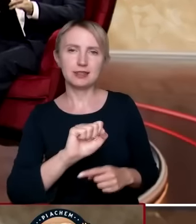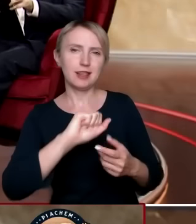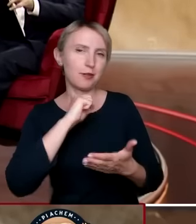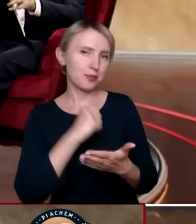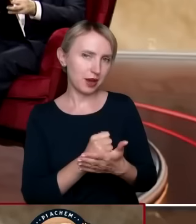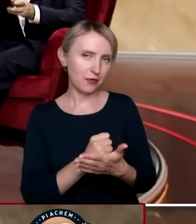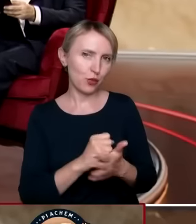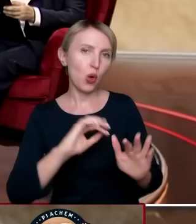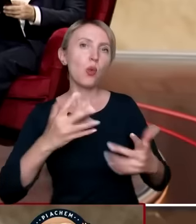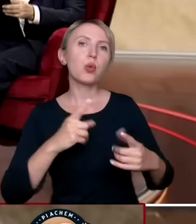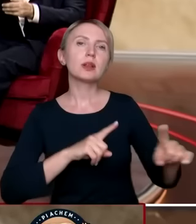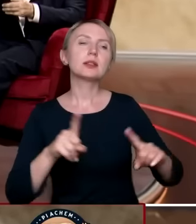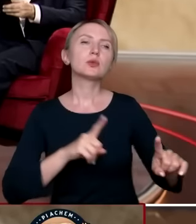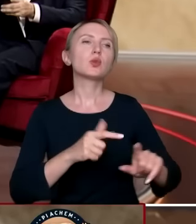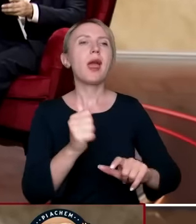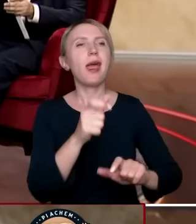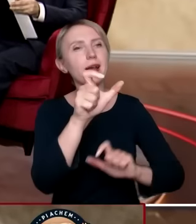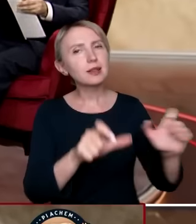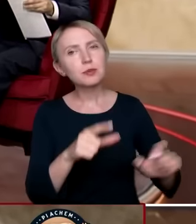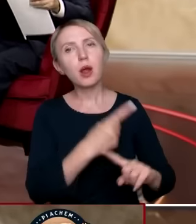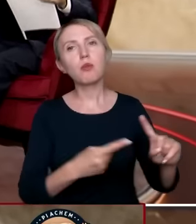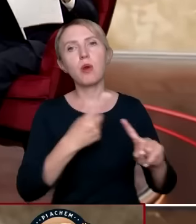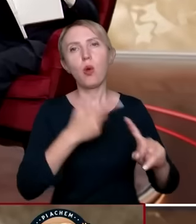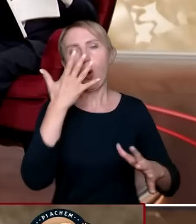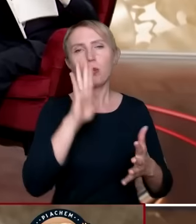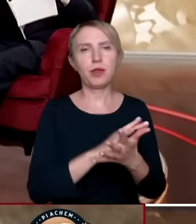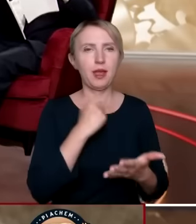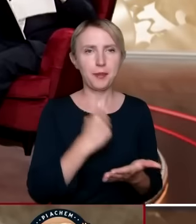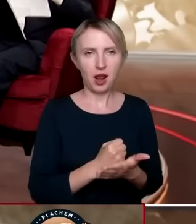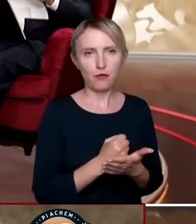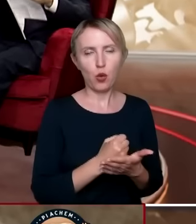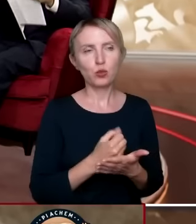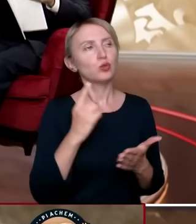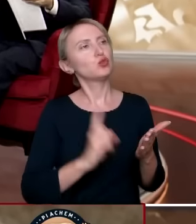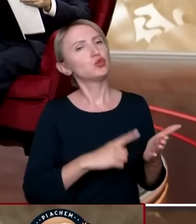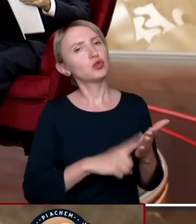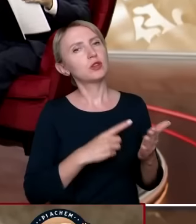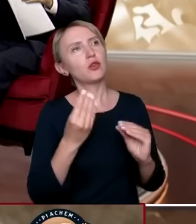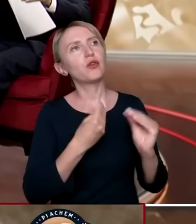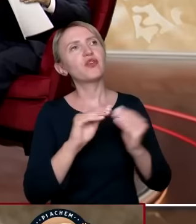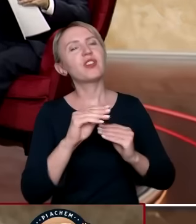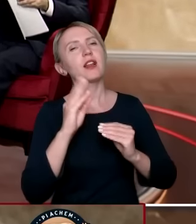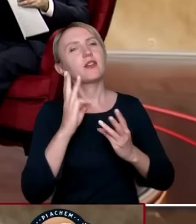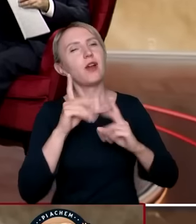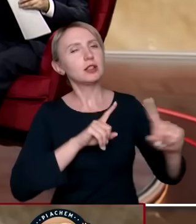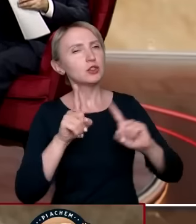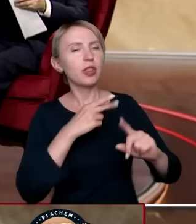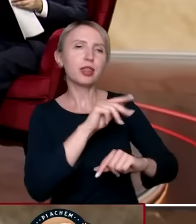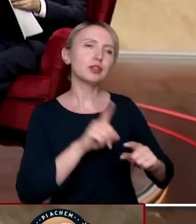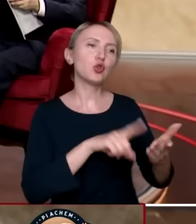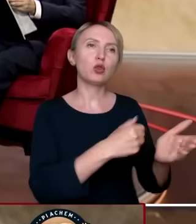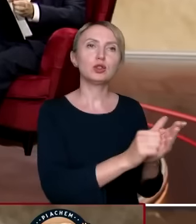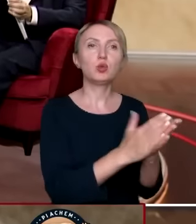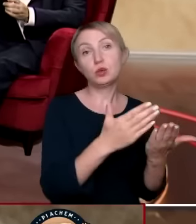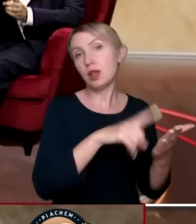oznacza, że mamy ekspertów plus opinie prawne, które często są wyżej niż konstytucja czy ustawy. A w tej